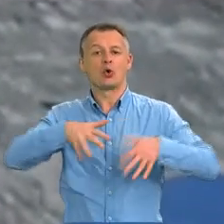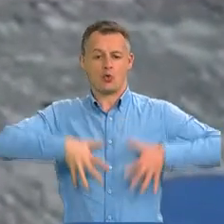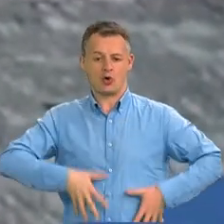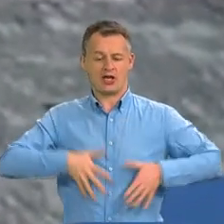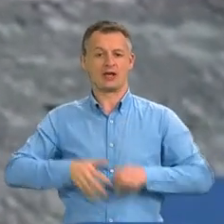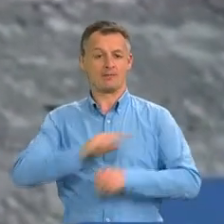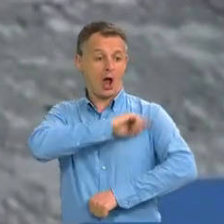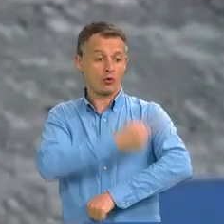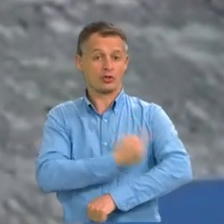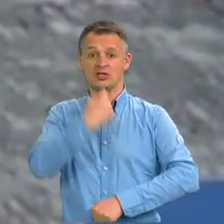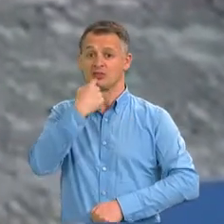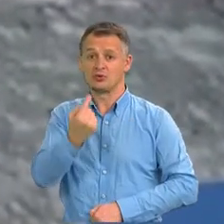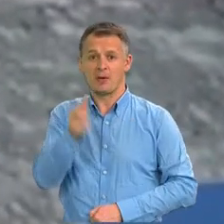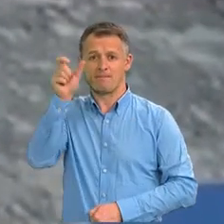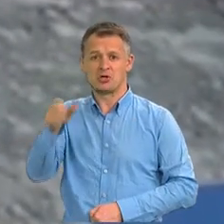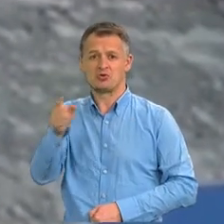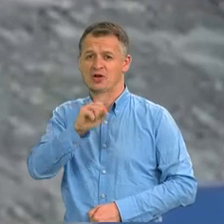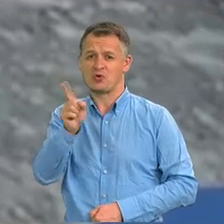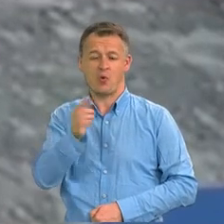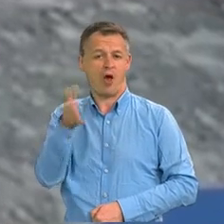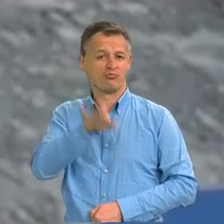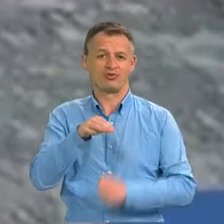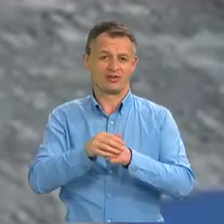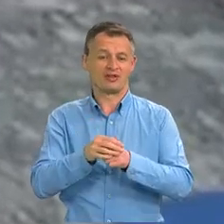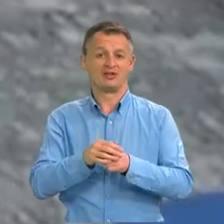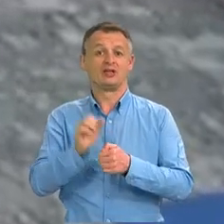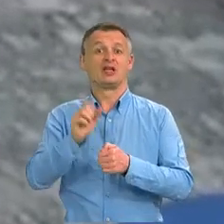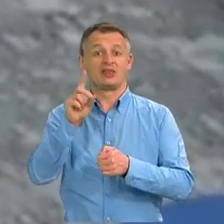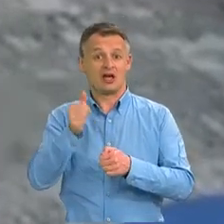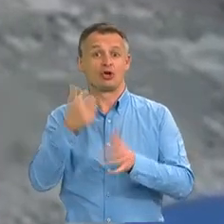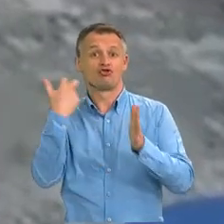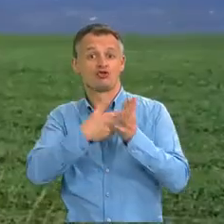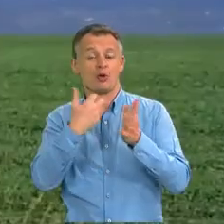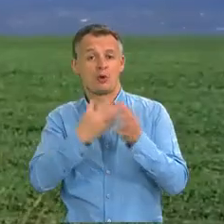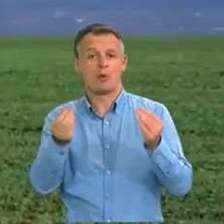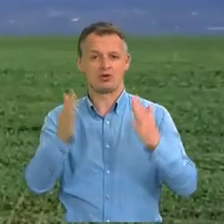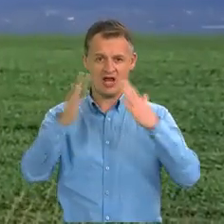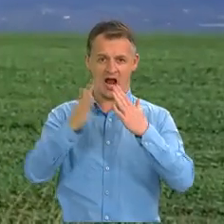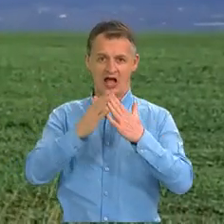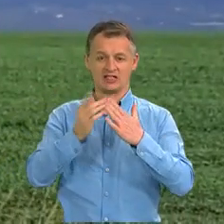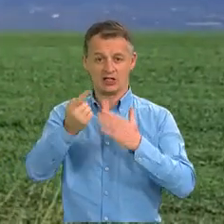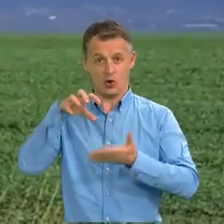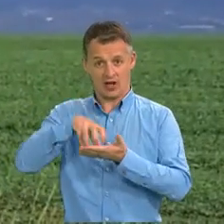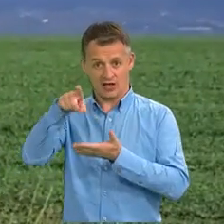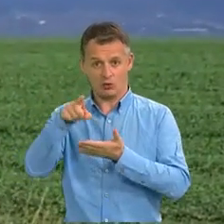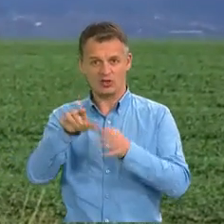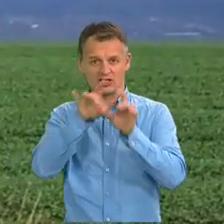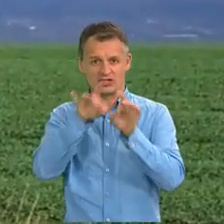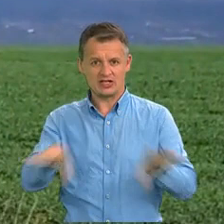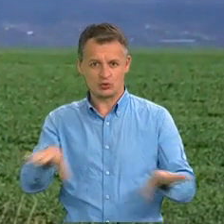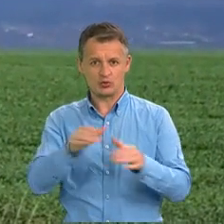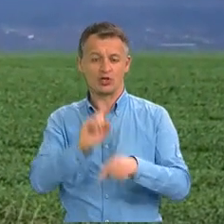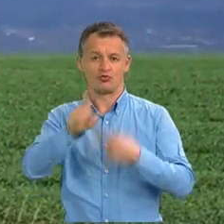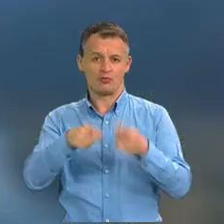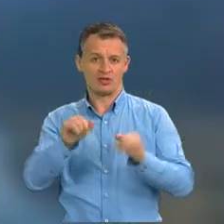Autoritățile susțin că victime nu au fost înregistrate din fericire, dar geamurile mai multor case din localitate au fost sparte în urma